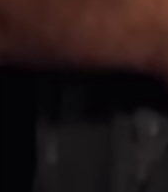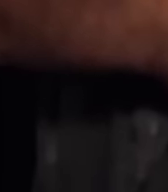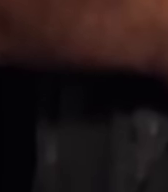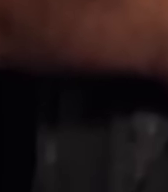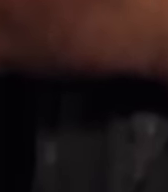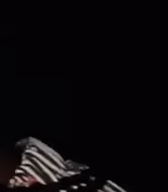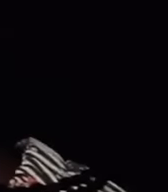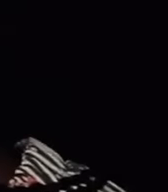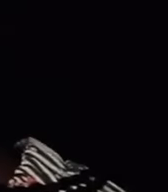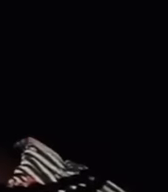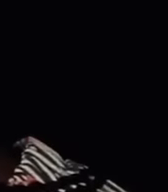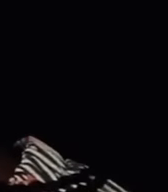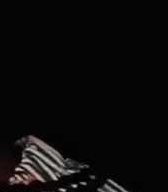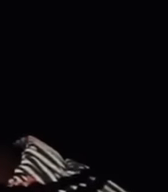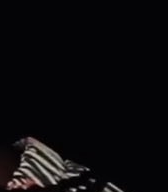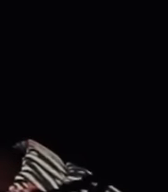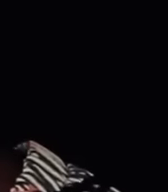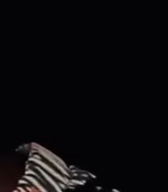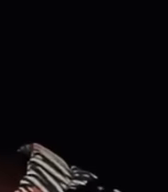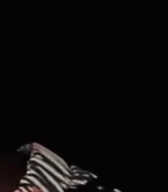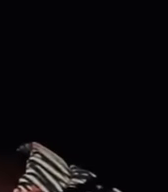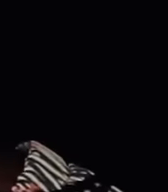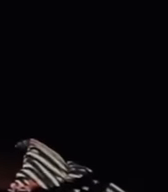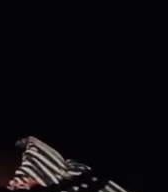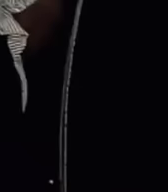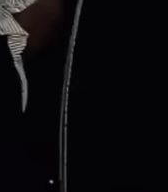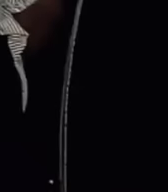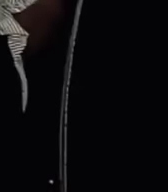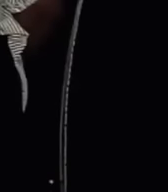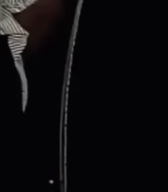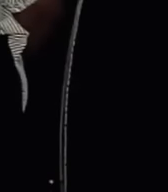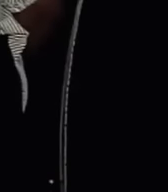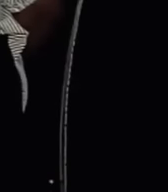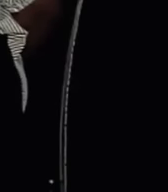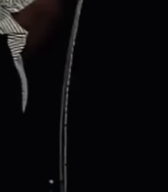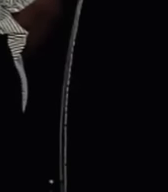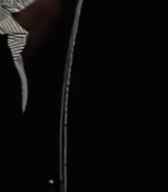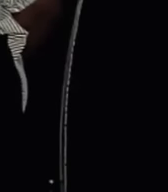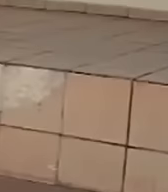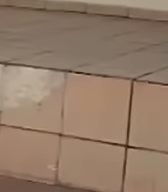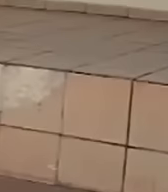do overseas? In Votsayam.